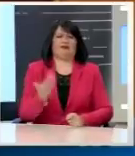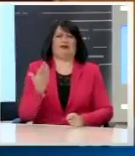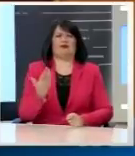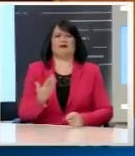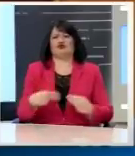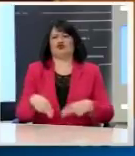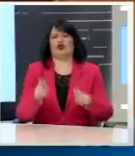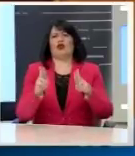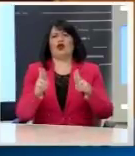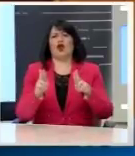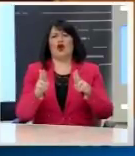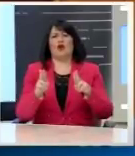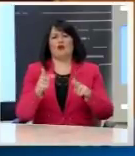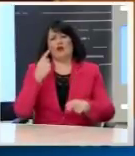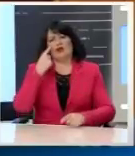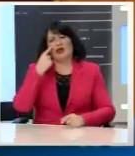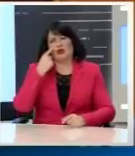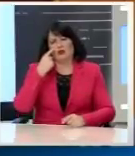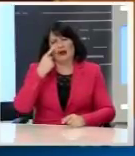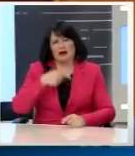ούτε και καινούργοι να δίνουν, θα το δούμε.